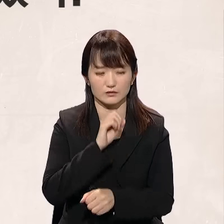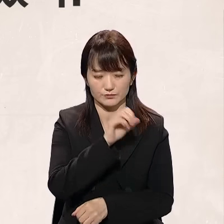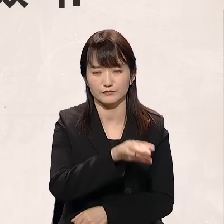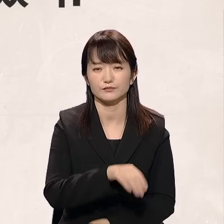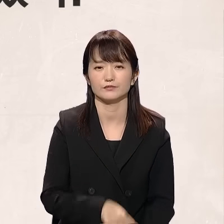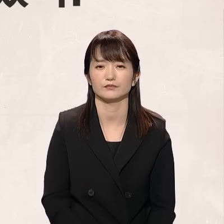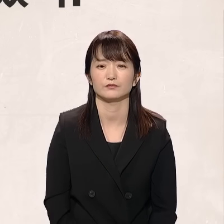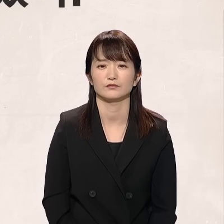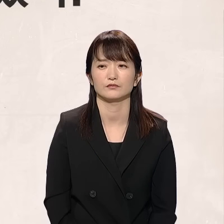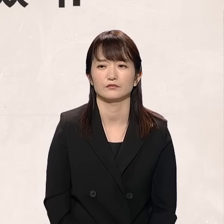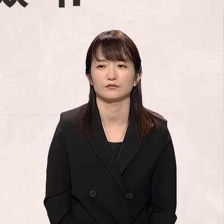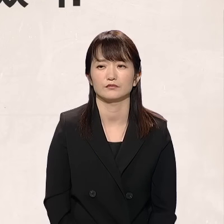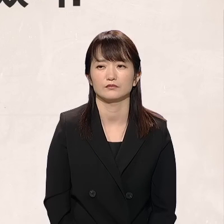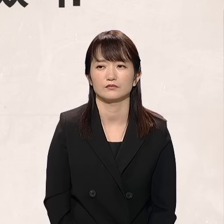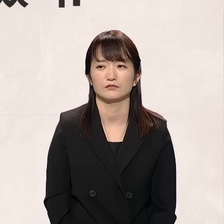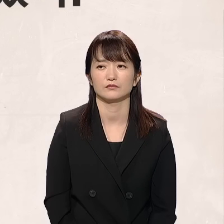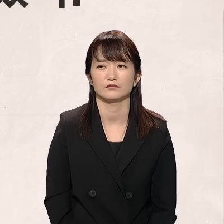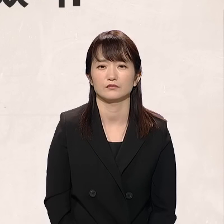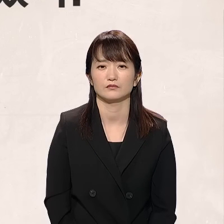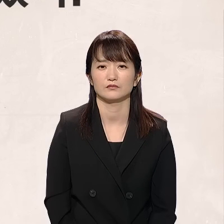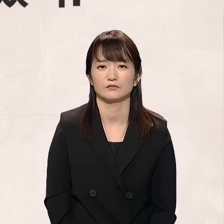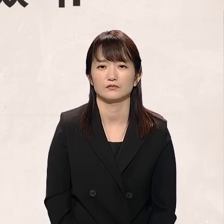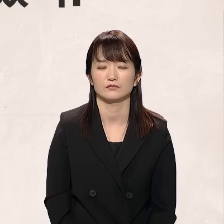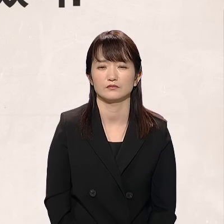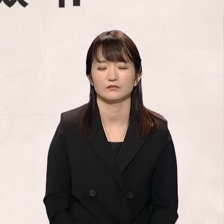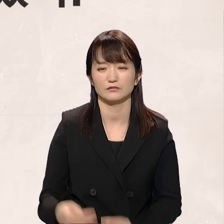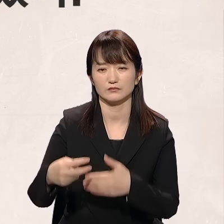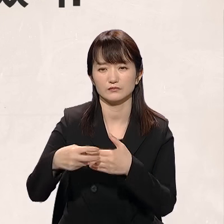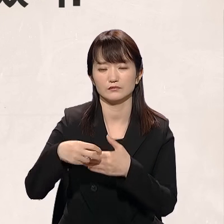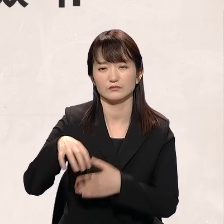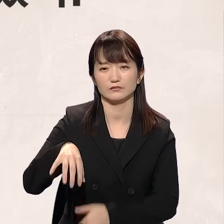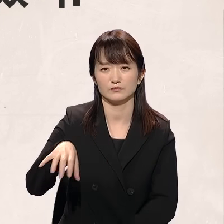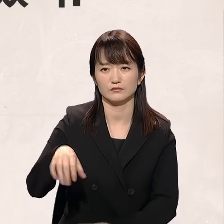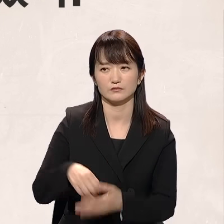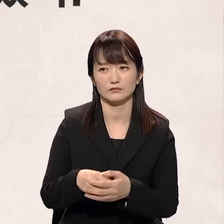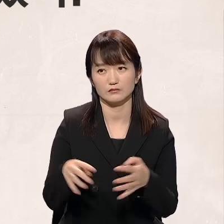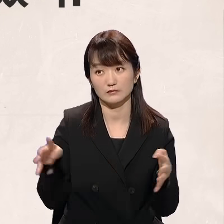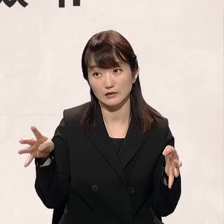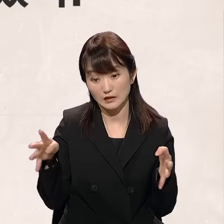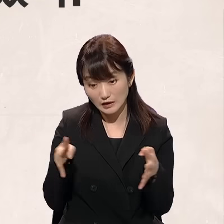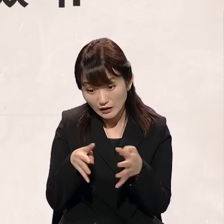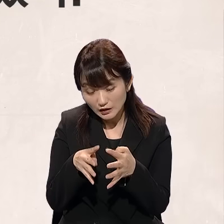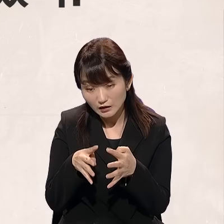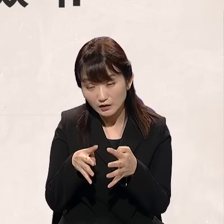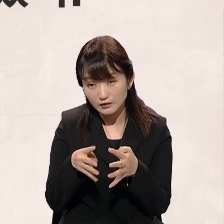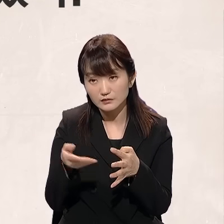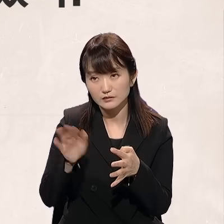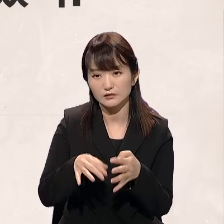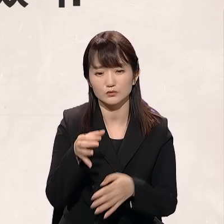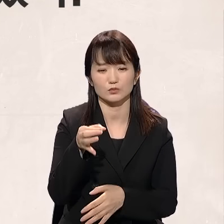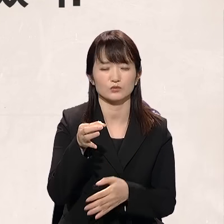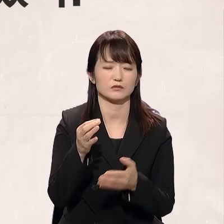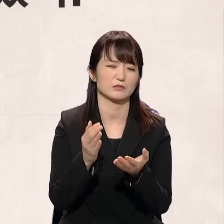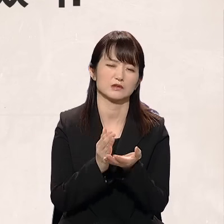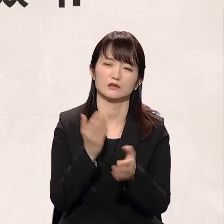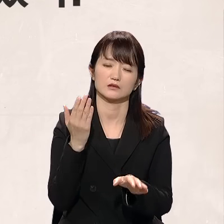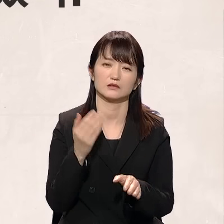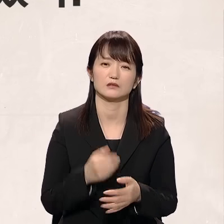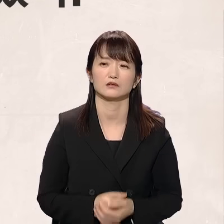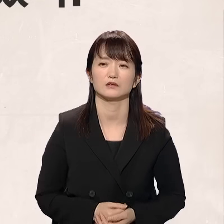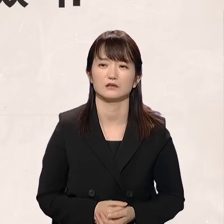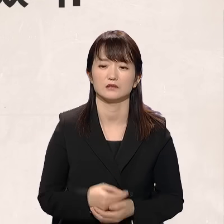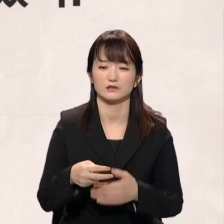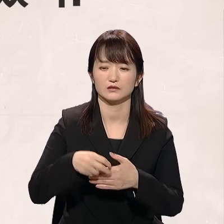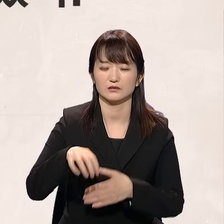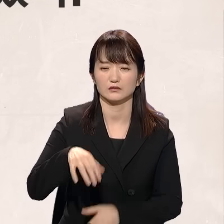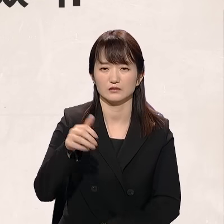해요 근데 이제 병원에서는 다른 얘기를 하고 있습니다 병원에서는 합의 시도 자체는 했는데 금액이 안 맞았던 거고 병원 장르